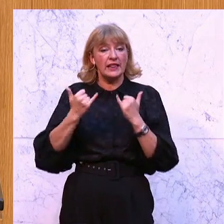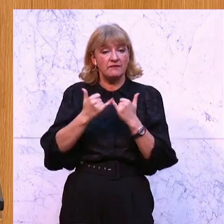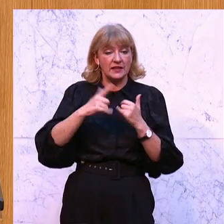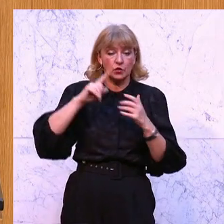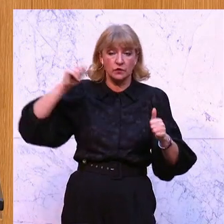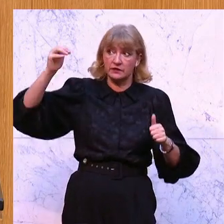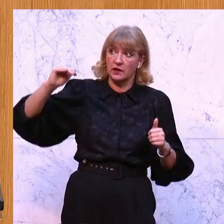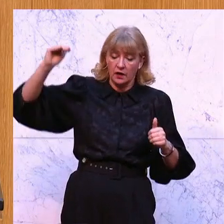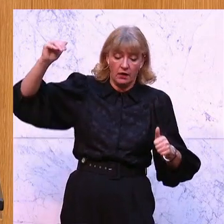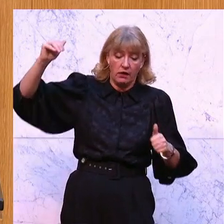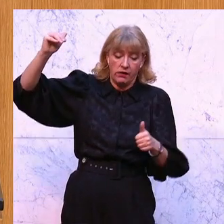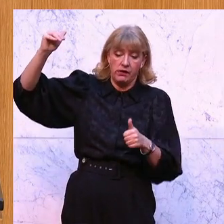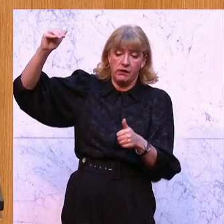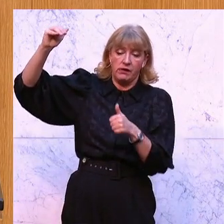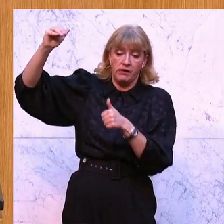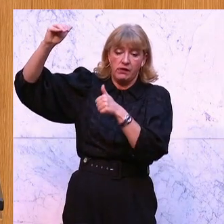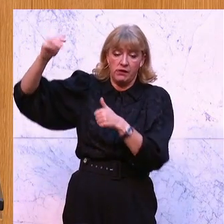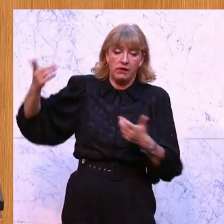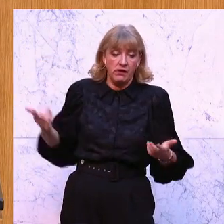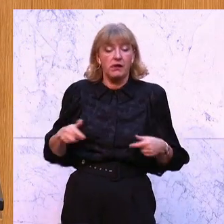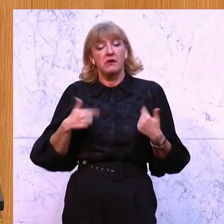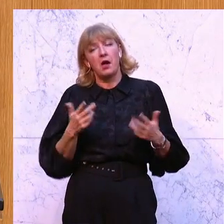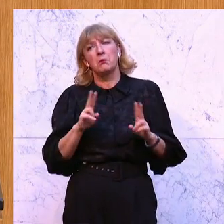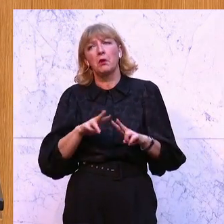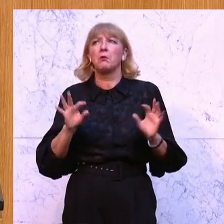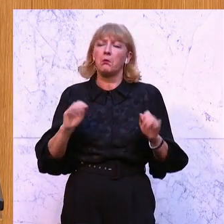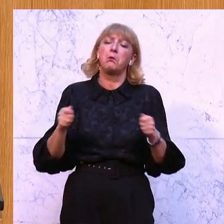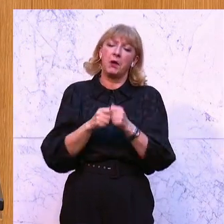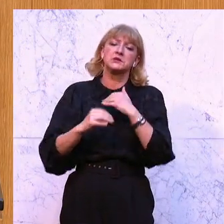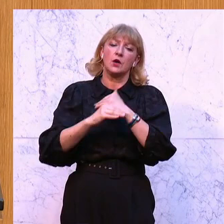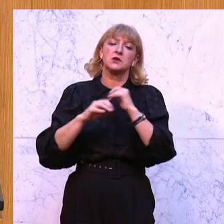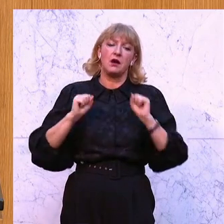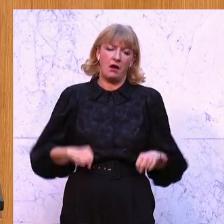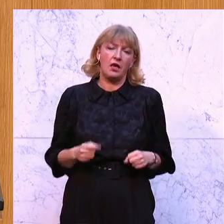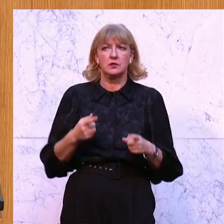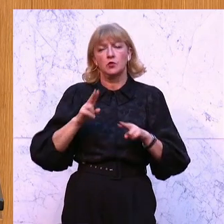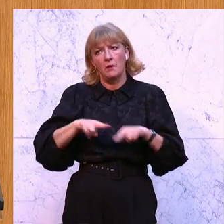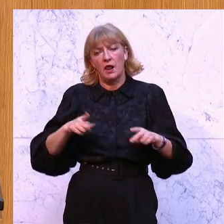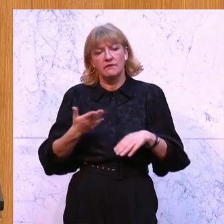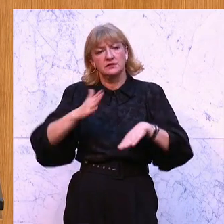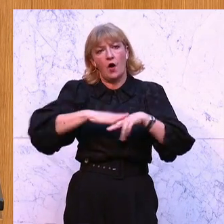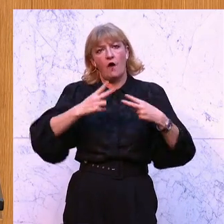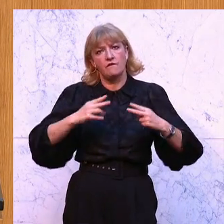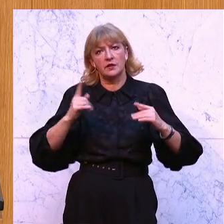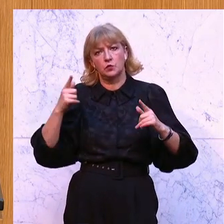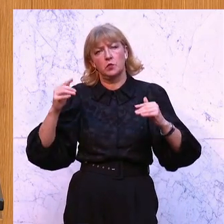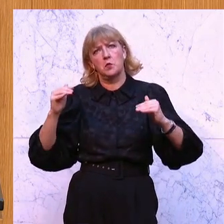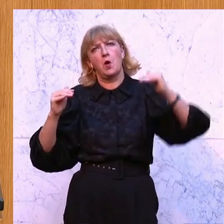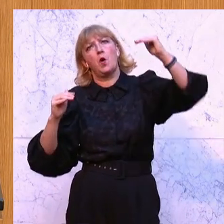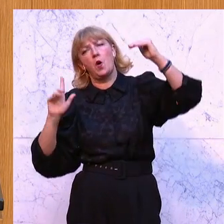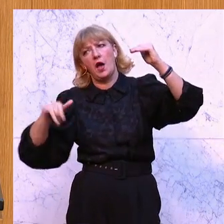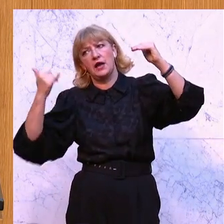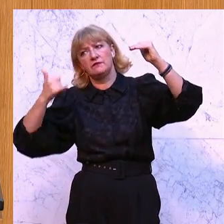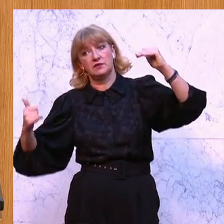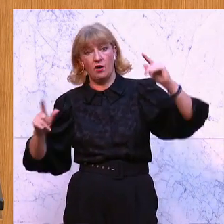hinterherhinkt. Und in der Regel gleicht sich das locker aus. In der Regel ist diese sogenannte Aufwertung höher als die Inflation. Aber